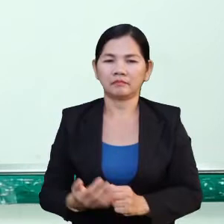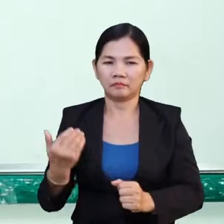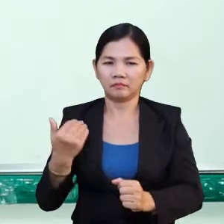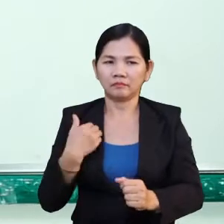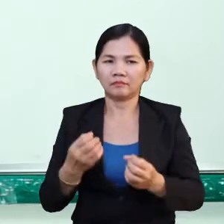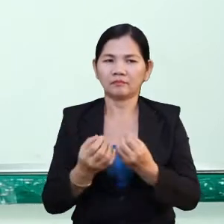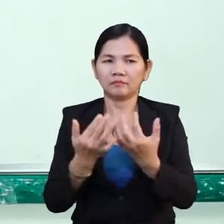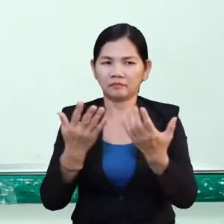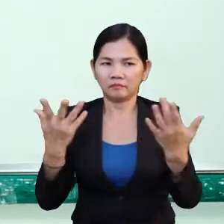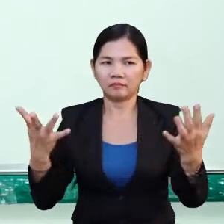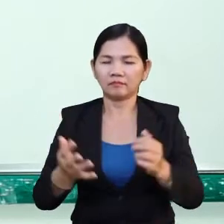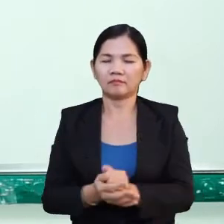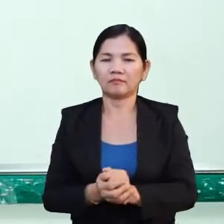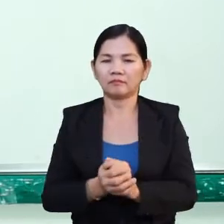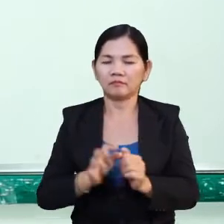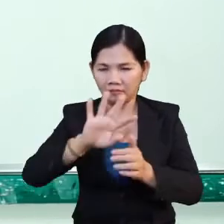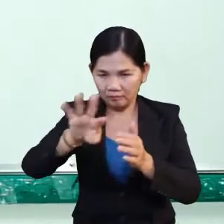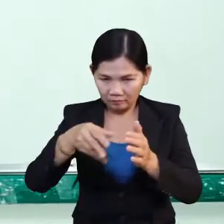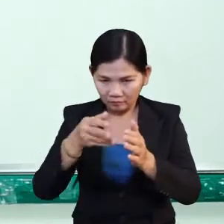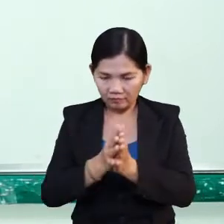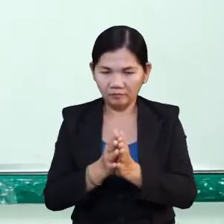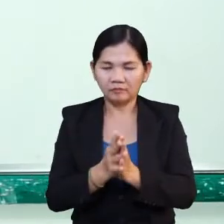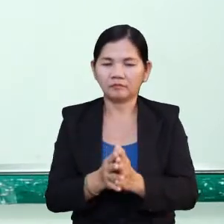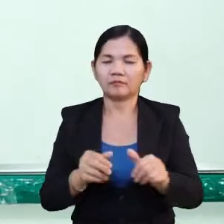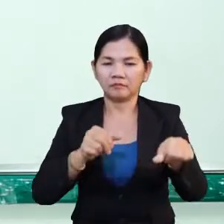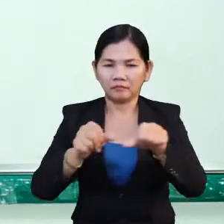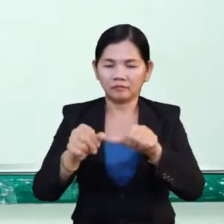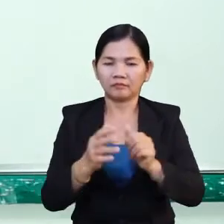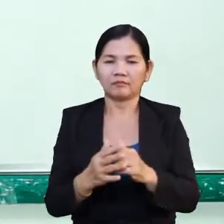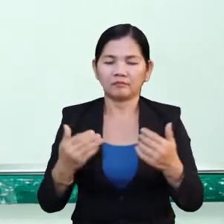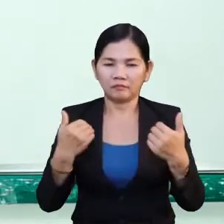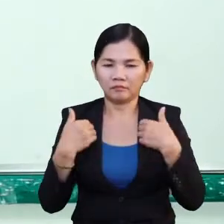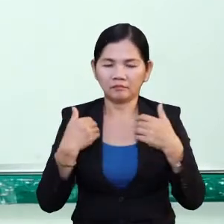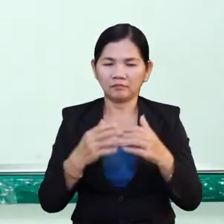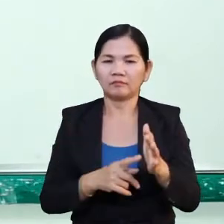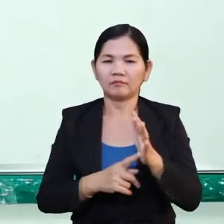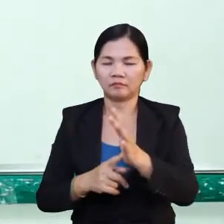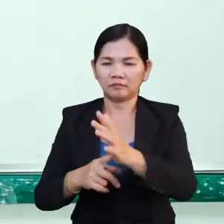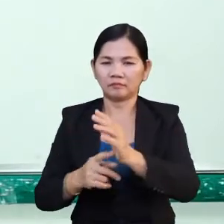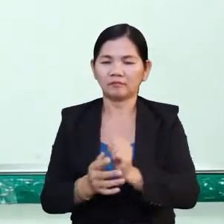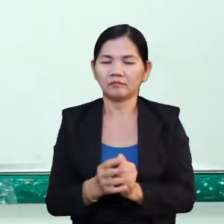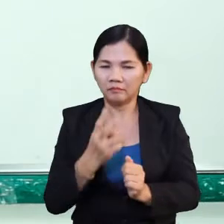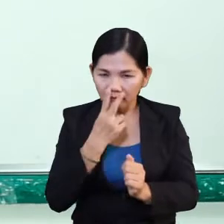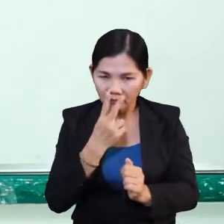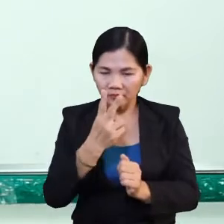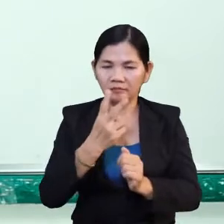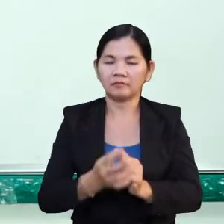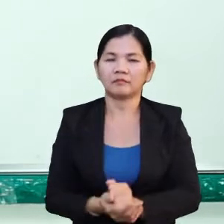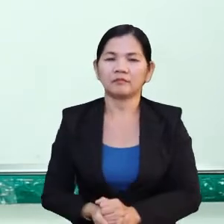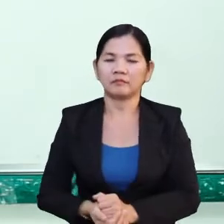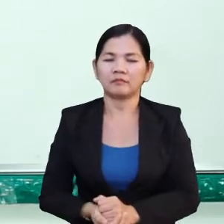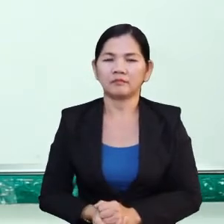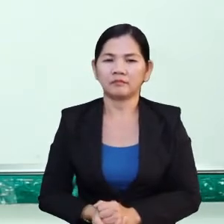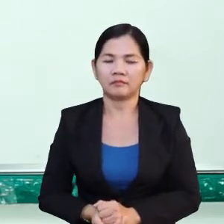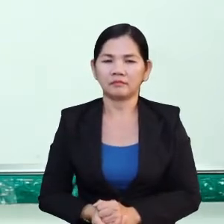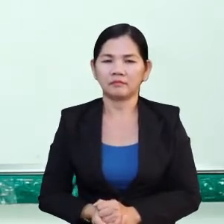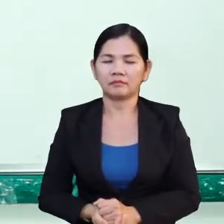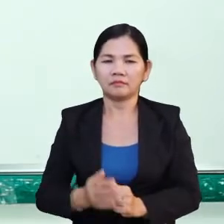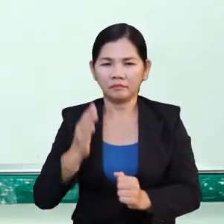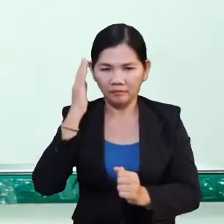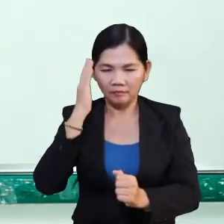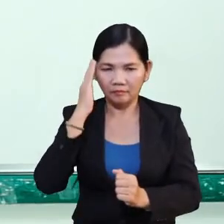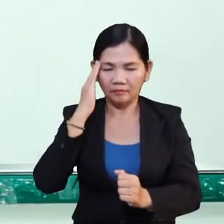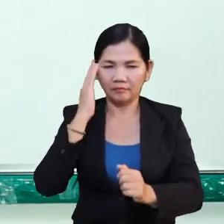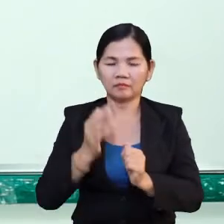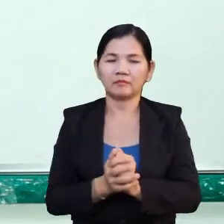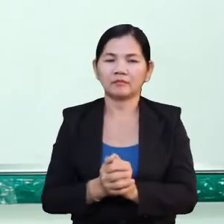មានច្រើនអរគុណកូនកូនឥឡូវបន្ទាប់ទៀតនេះអ្នកគ្រូនឹងមានអ្វីមកបង្ហាញកូនកូនចង់ដឹងអីកូនចាចង់ដឹង